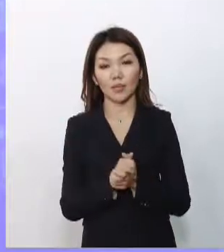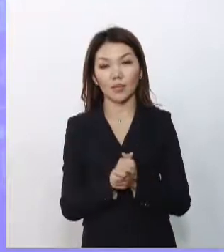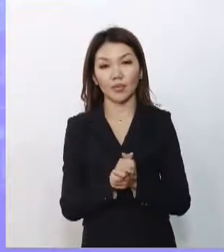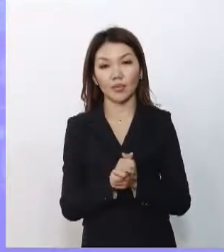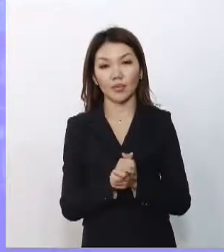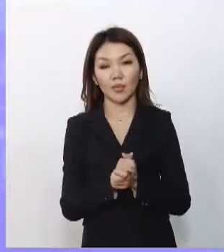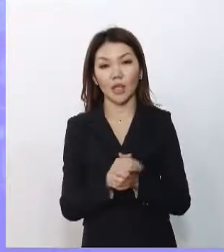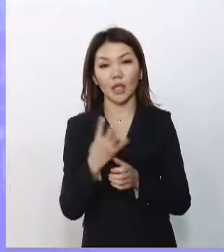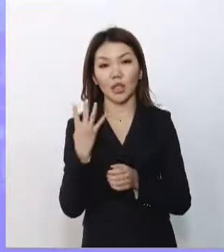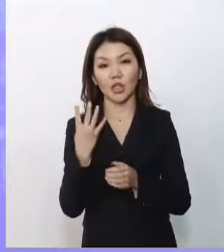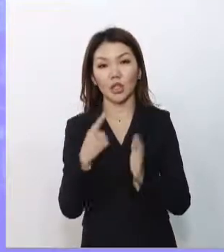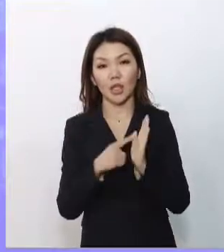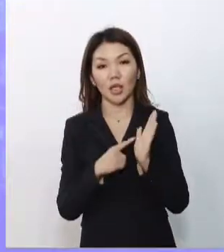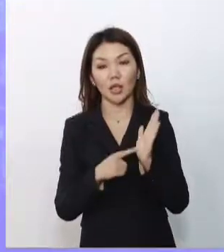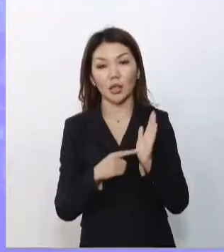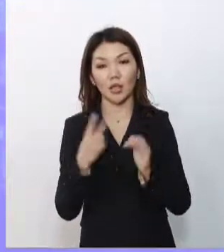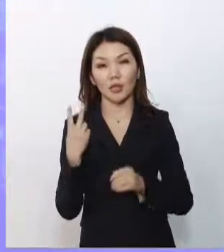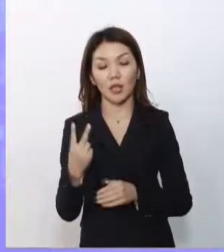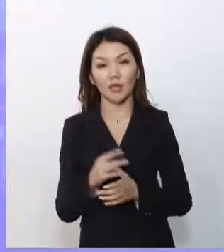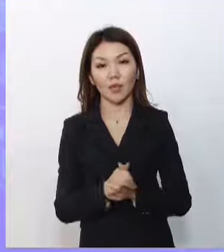и 4 разделим на 2.